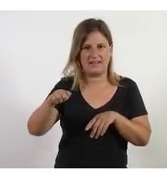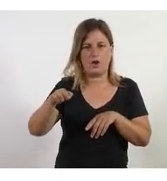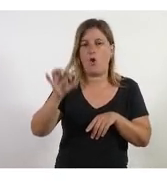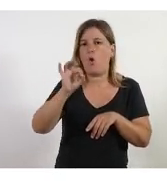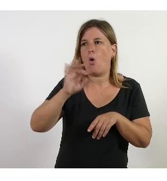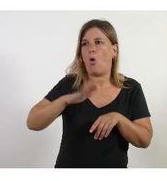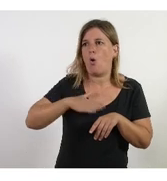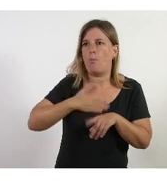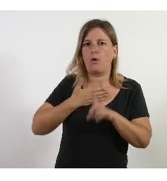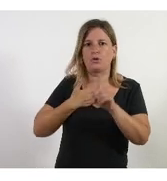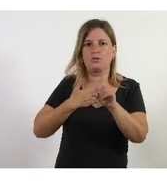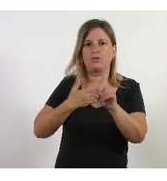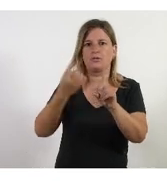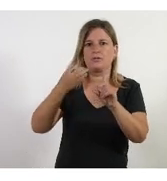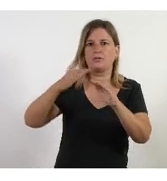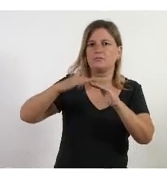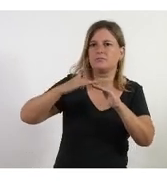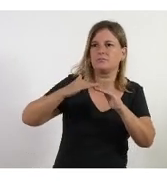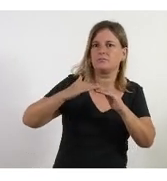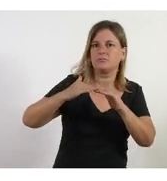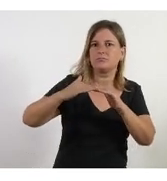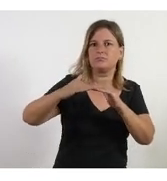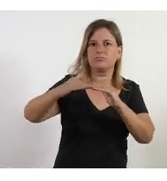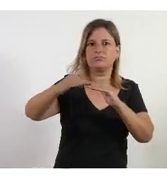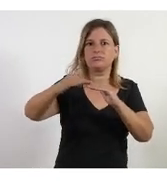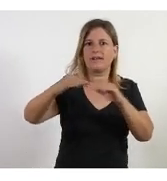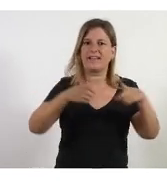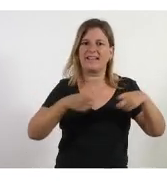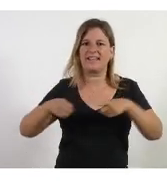pots haver arribat a un prat, a la vorera d'un riu,